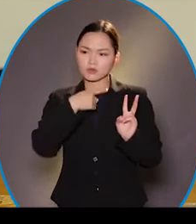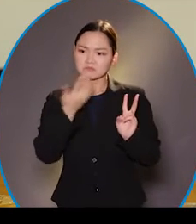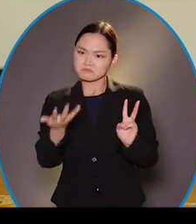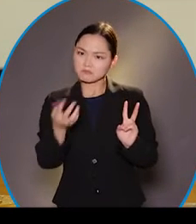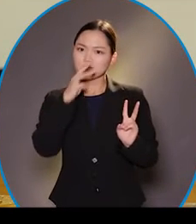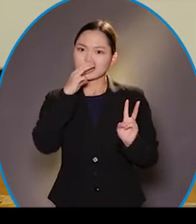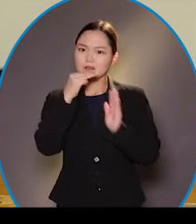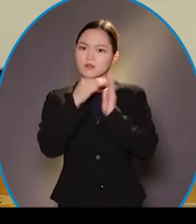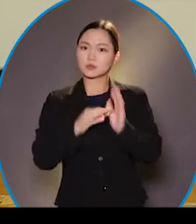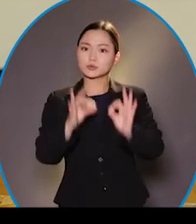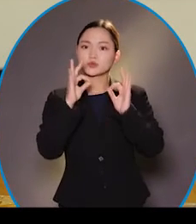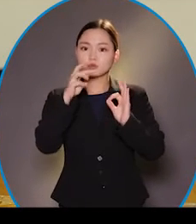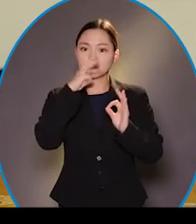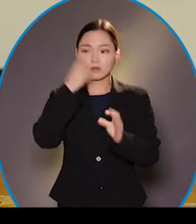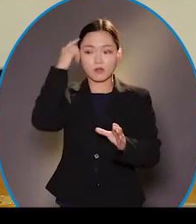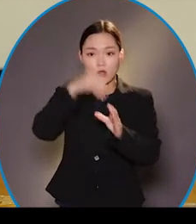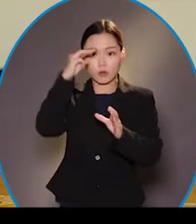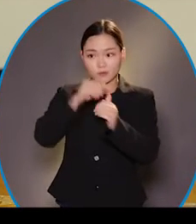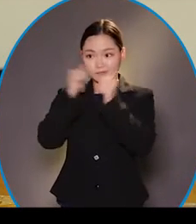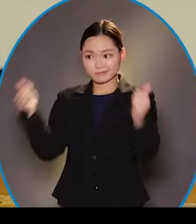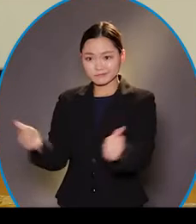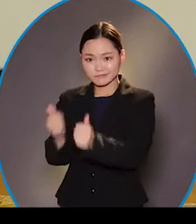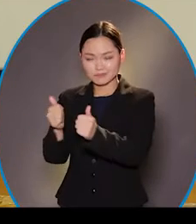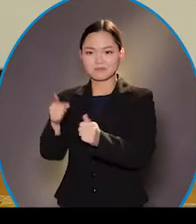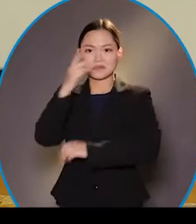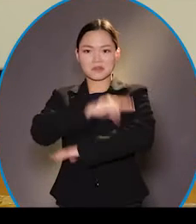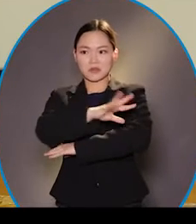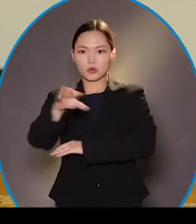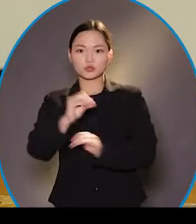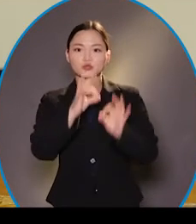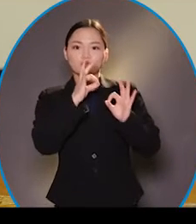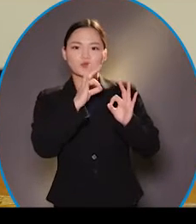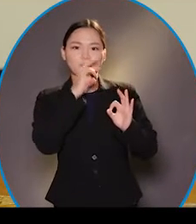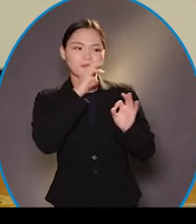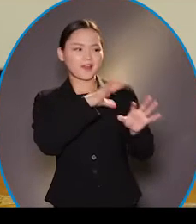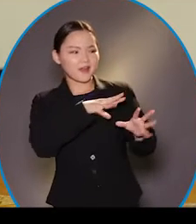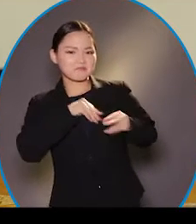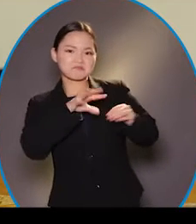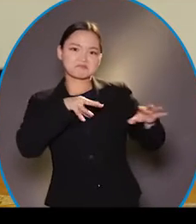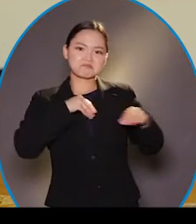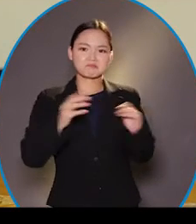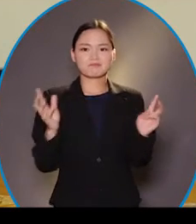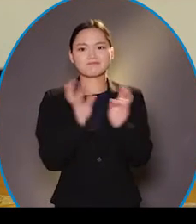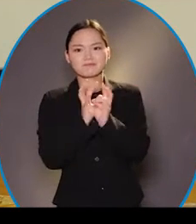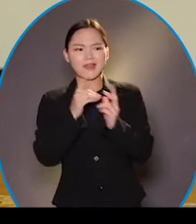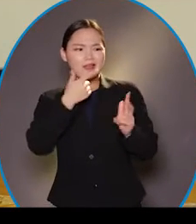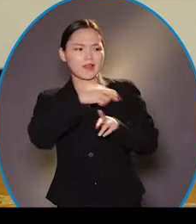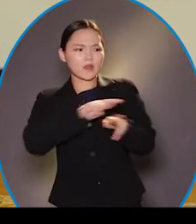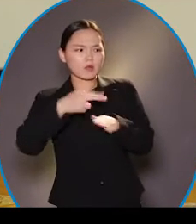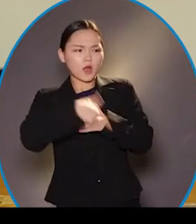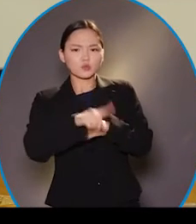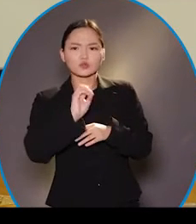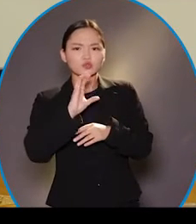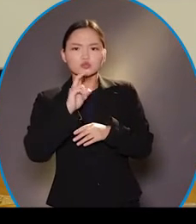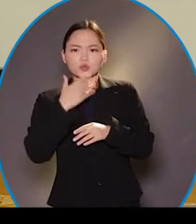тайлбарлаж өгөөд ингэсний дараа ангийнхан нь айгүй зөвөр хүлээж авч энэ хоёр хүүхдийг гадуурхах ёсгүй юм